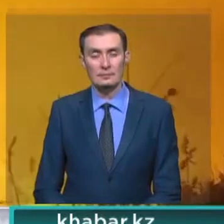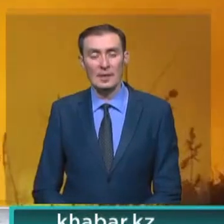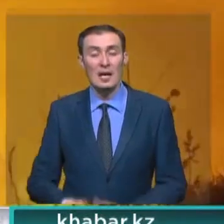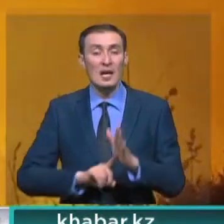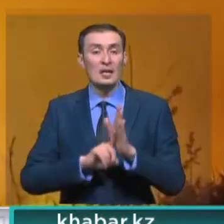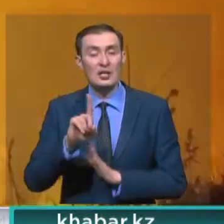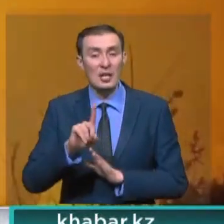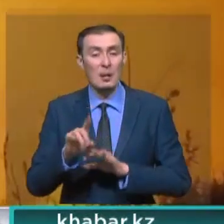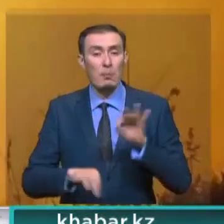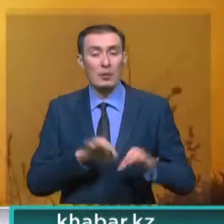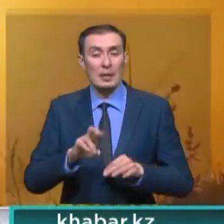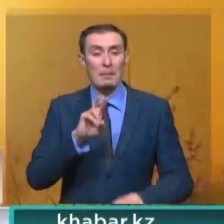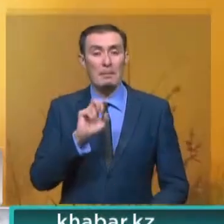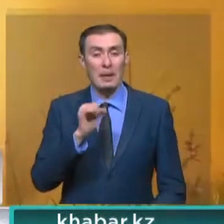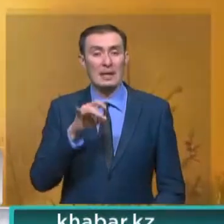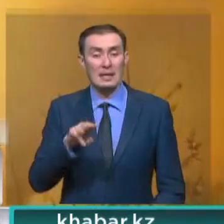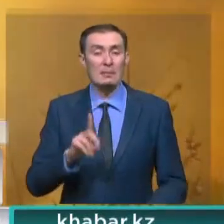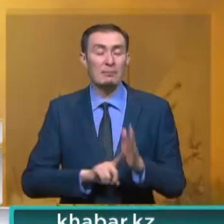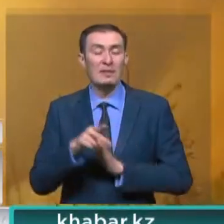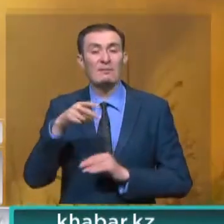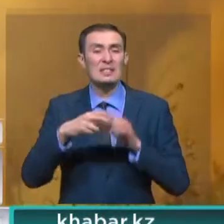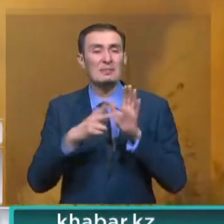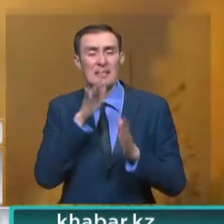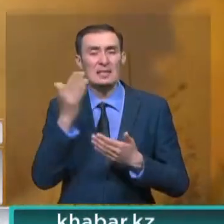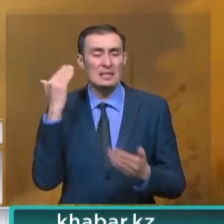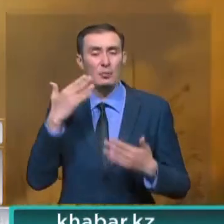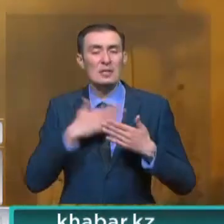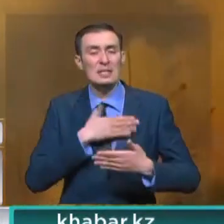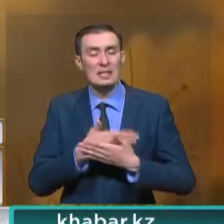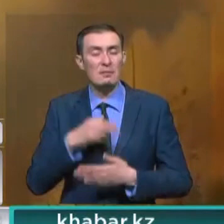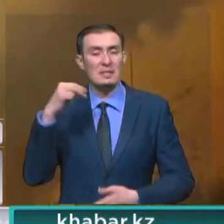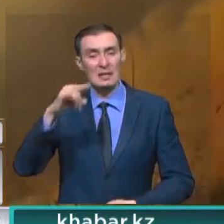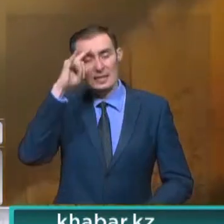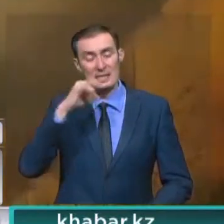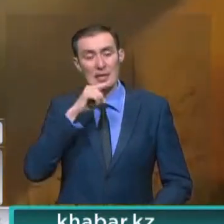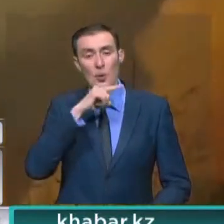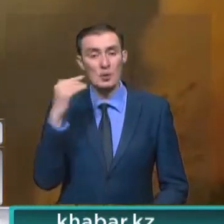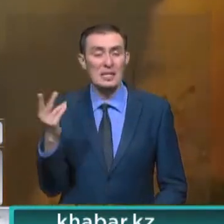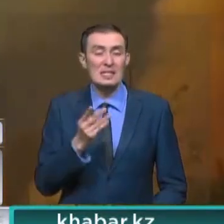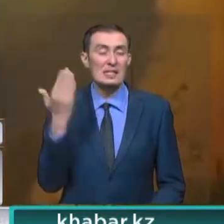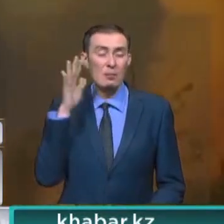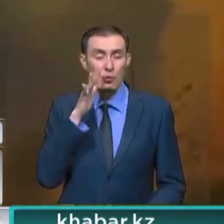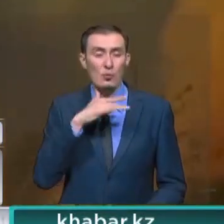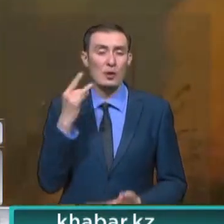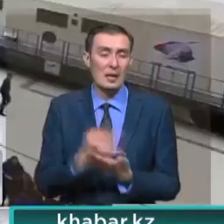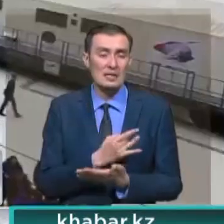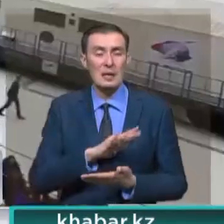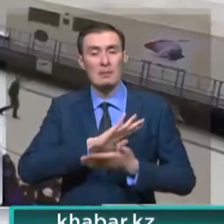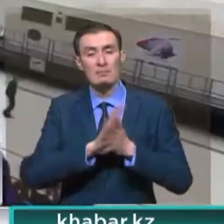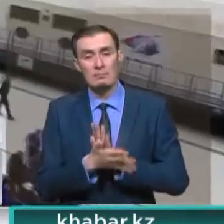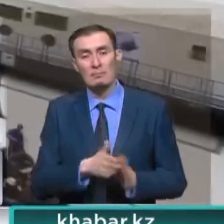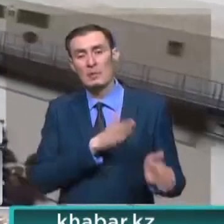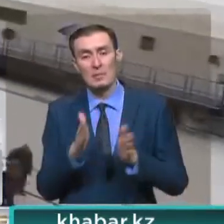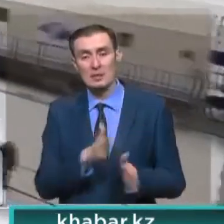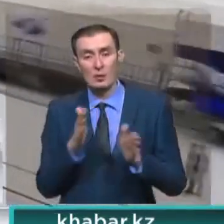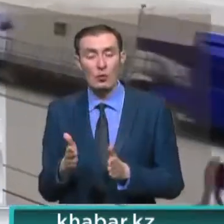Начало проекту «Байтерек», как известно, было положено 18 лет назад по инициативе президентов Казахстана и России. С тех пор он неоднократно пересматривался, но